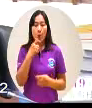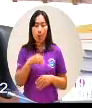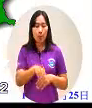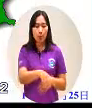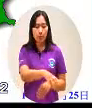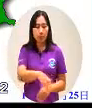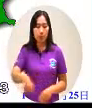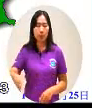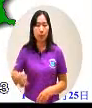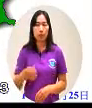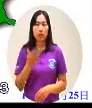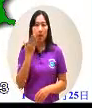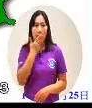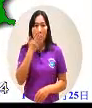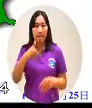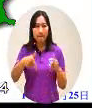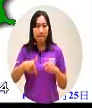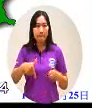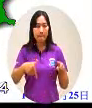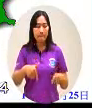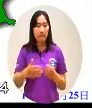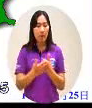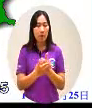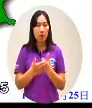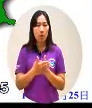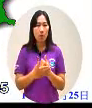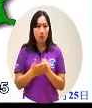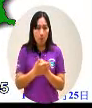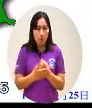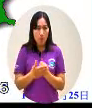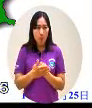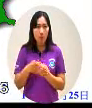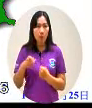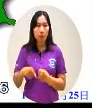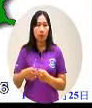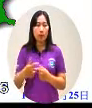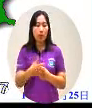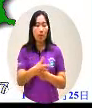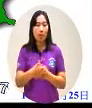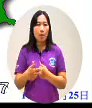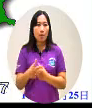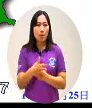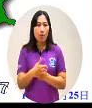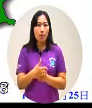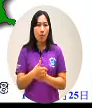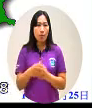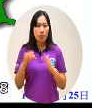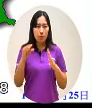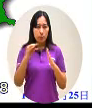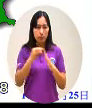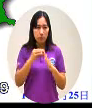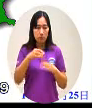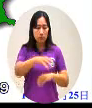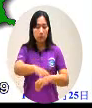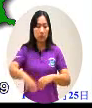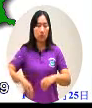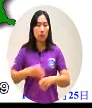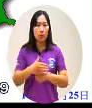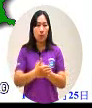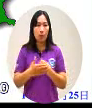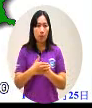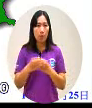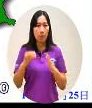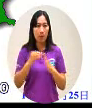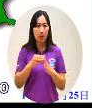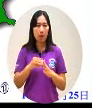阿要甲咱的卫生局吼，啊甲环保局吼来探讨一下吼。这个何局长啊甲真的那个陈局